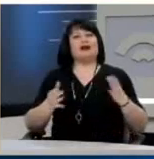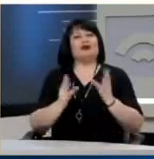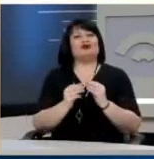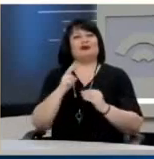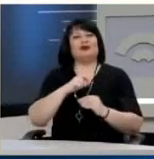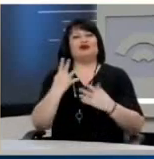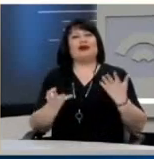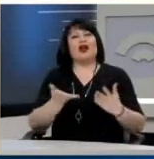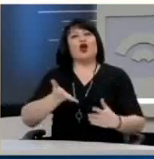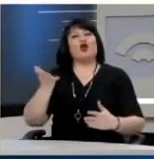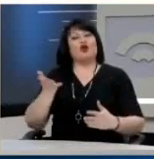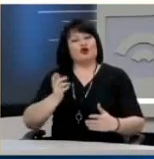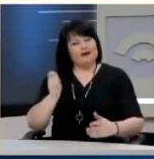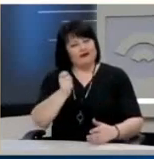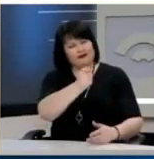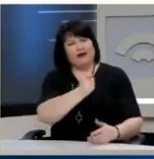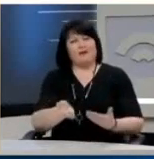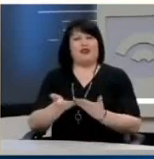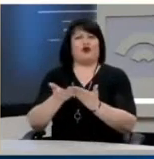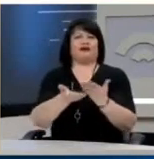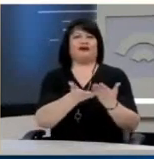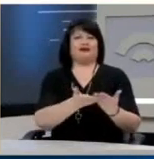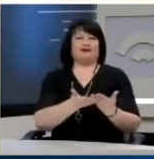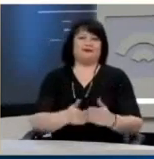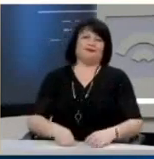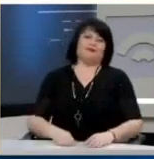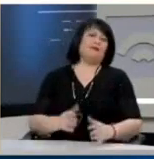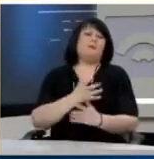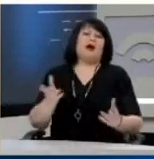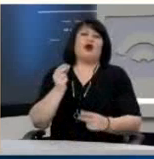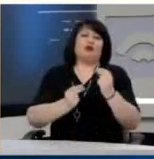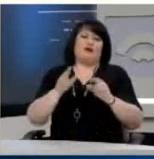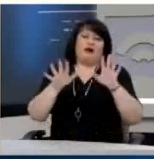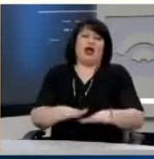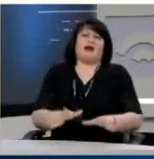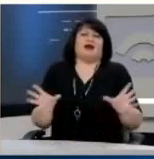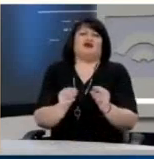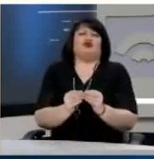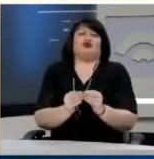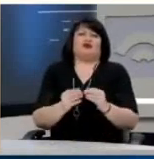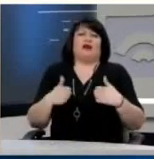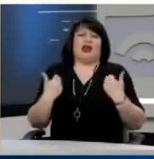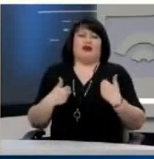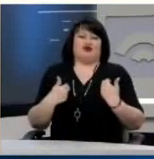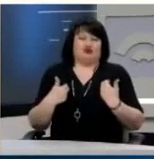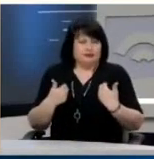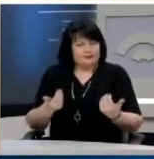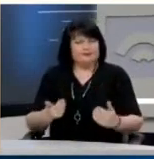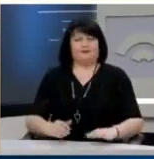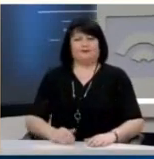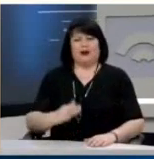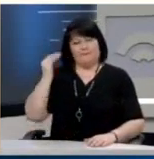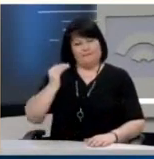αντιμετωπίσουμε το μεγαλύτερο πρόβλημα αυτή τη στιγμή κοινωνικό που αντιμετωπίζουμε, που είναι η ανεργία των νέων ανθρώπων, την